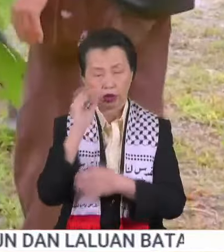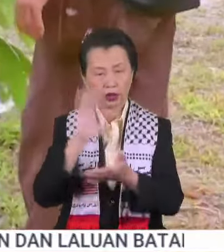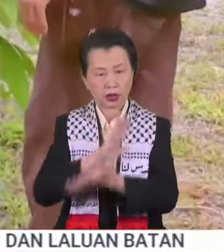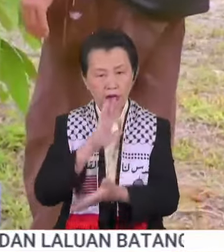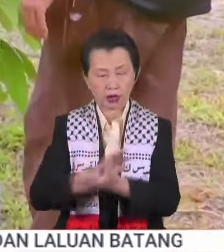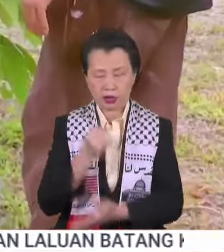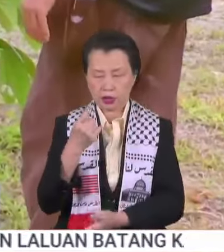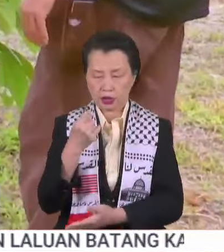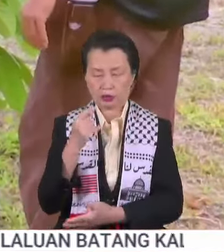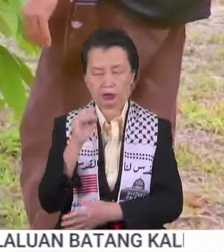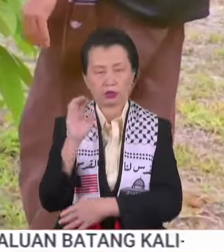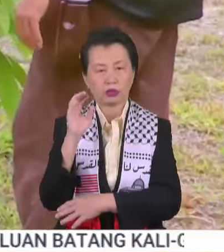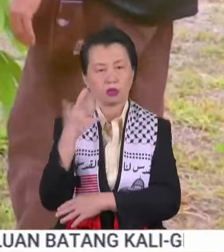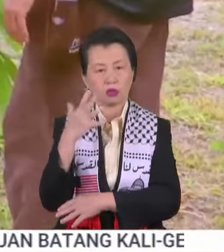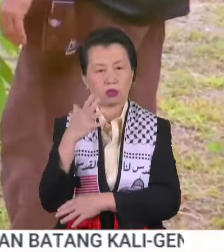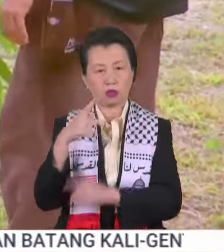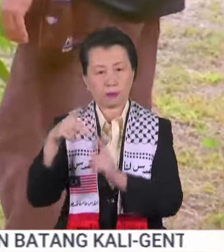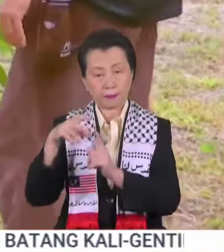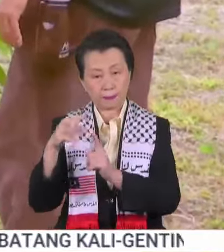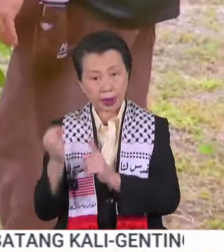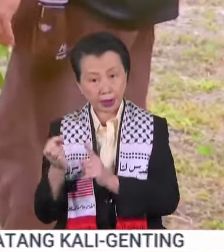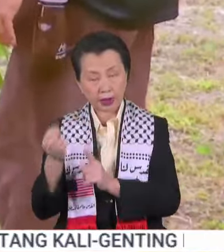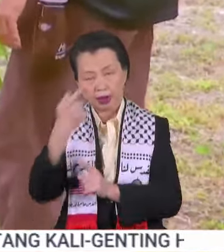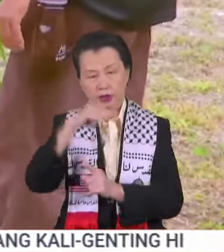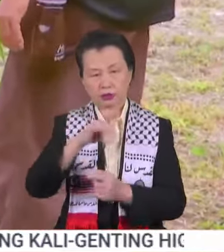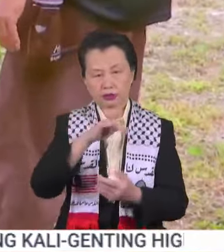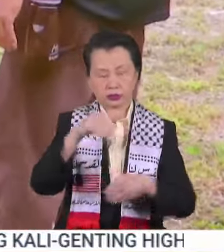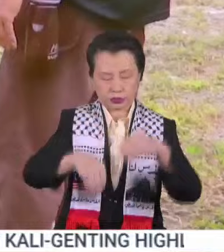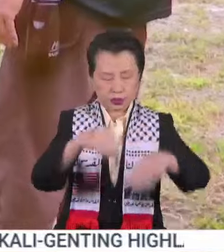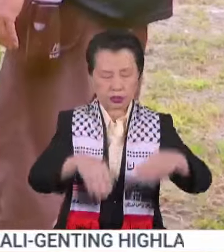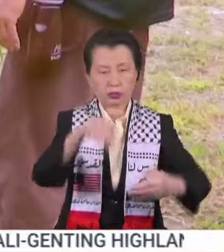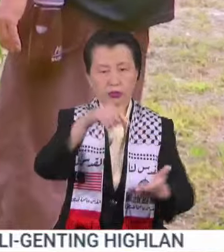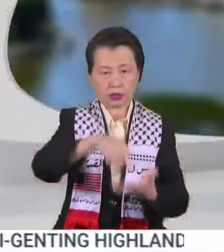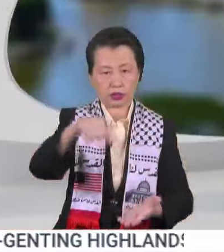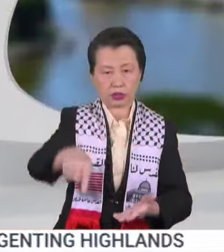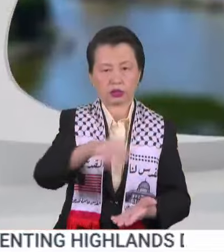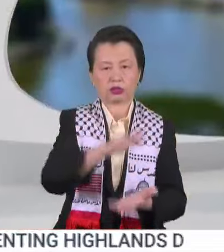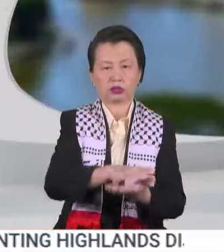11 anak pokok kelapa pandan untuk tanaman landscape sekolah tersebut.